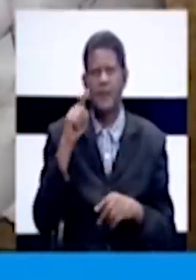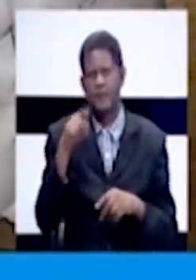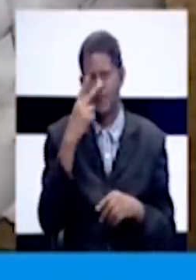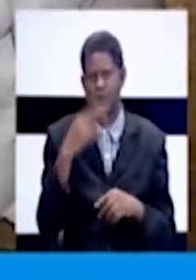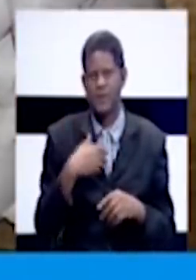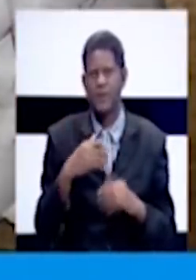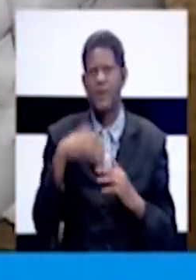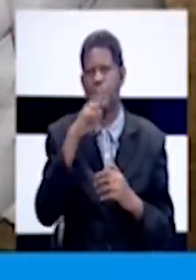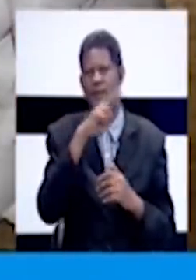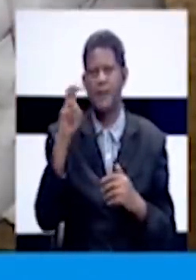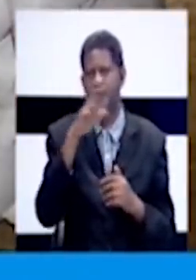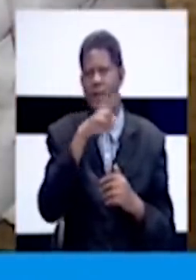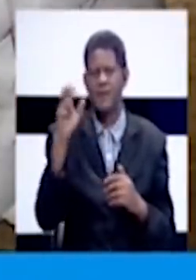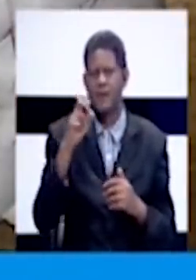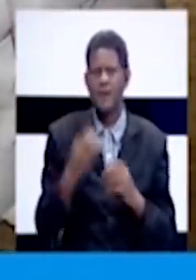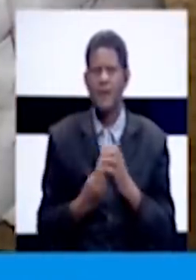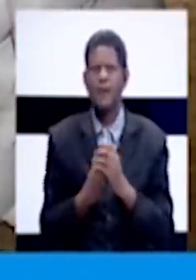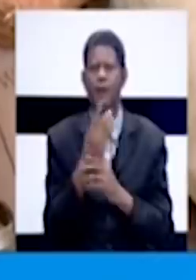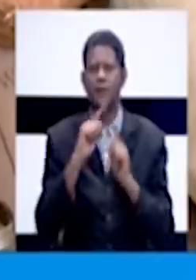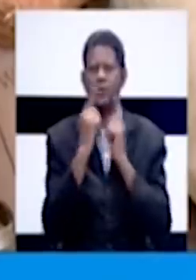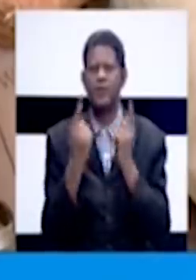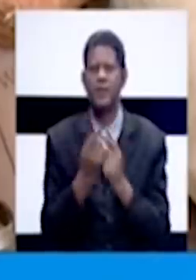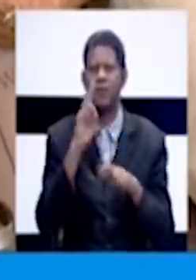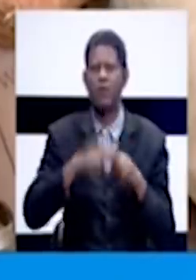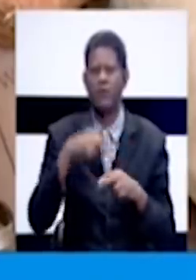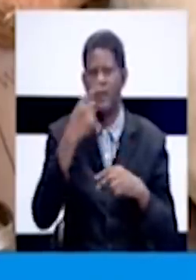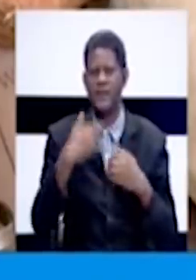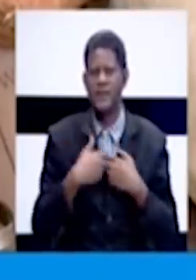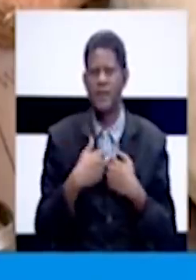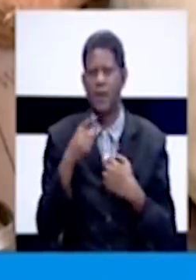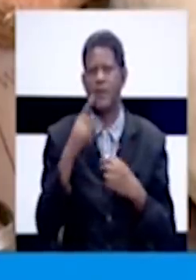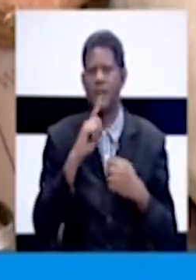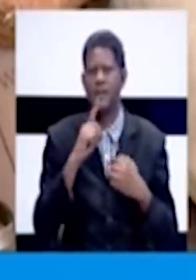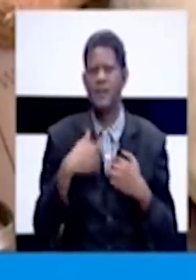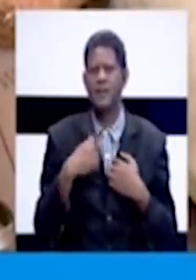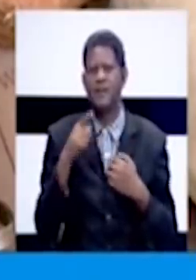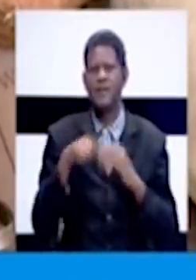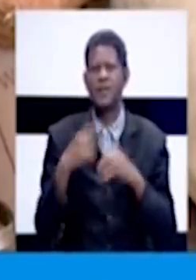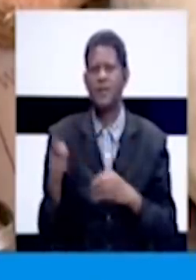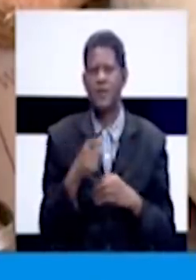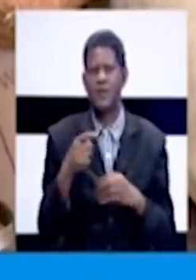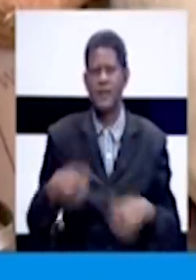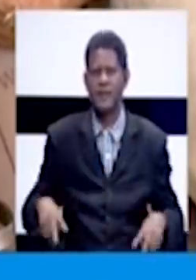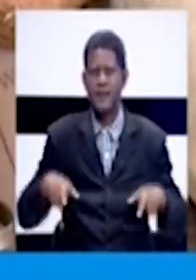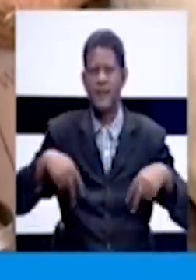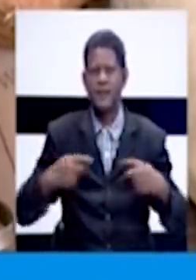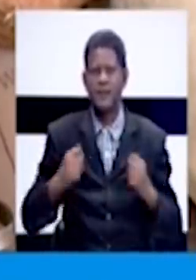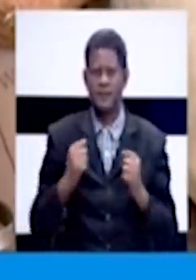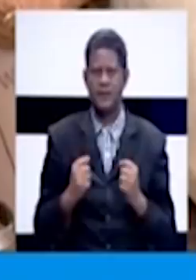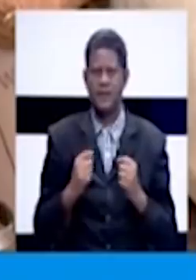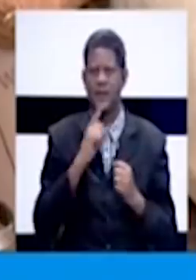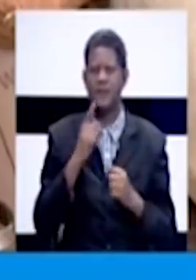ዘለኹም ልዕሊ 200-300 ልምዓት ጉጅለ እየን ከፍ ኢለን ረኪብኩመን ዘለኹም ኣብኡ ኢና እኒአና ማለት እዩ። እዚ ስለዝኾነ ስሬና ዕጡቕ